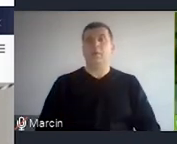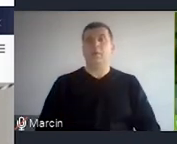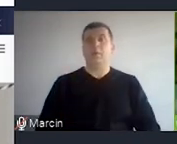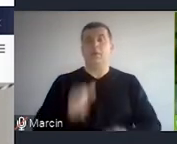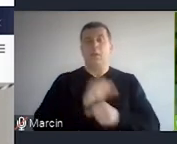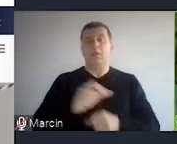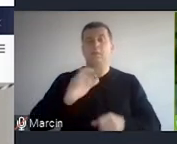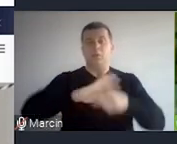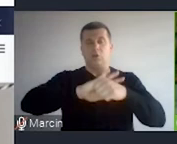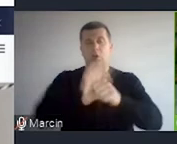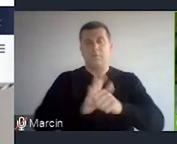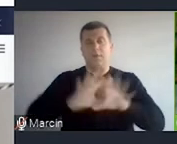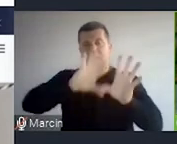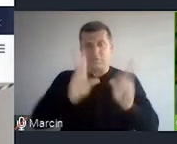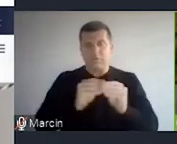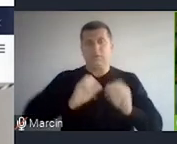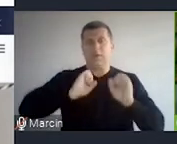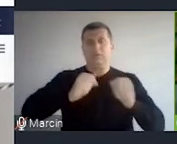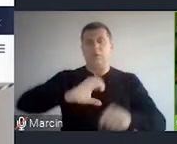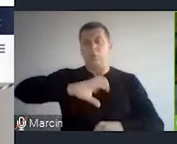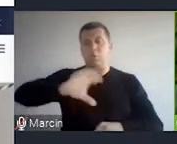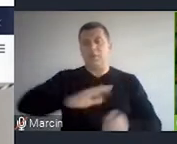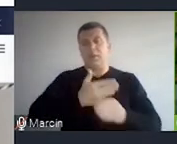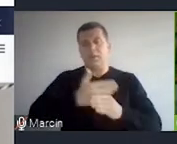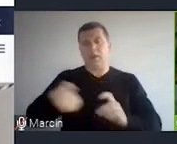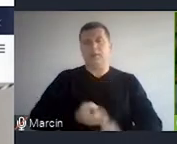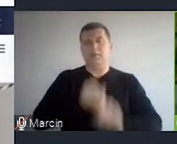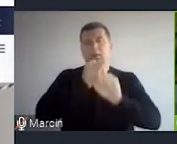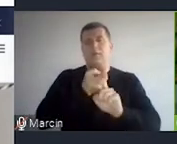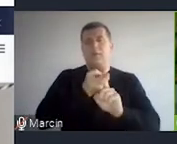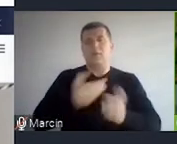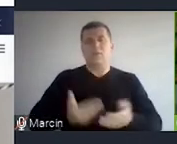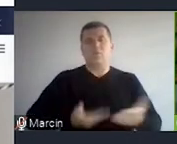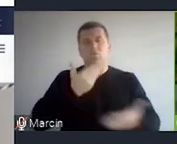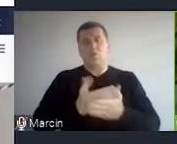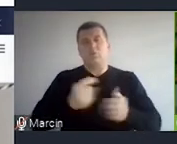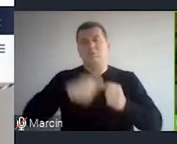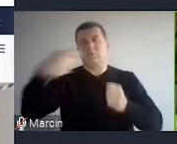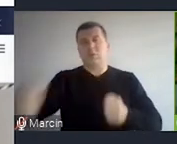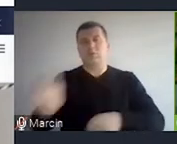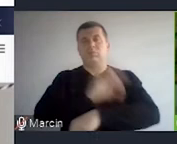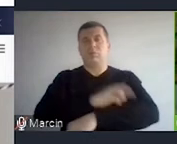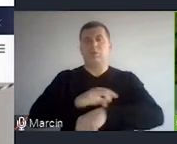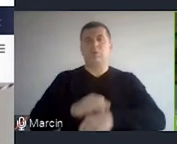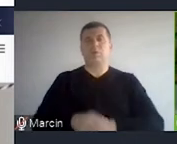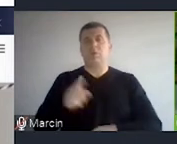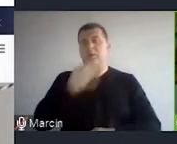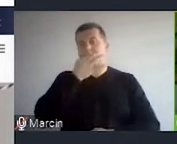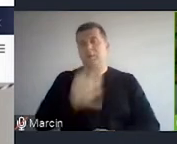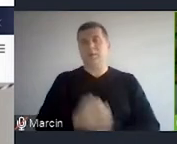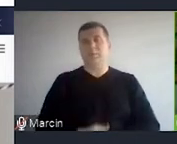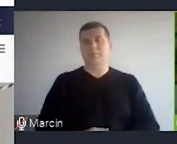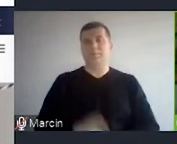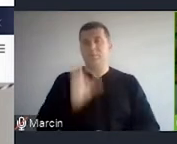Jest COVID, musimy wszystkie działania grupowe dalej zawieszać i wnioskować o przedłużenie projektu. To jest pytanie.